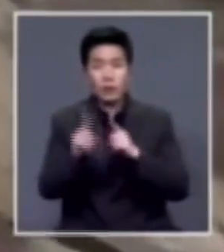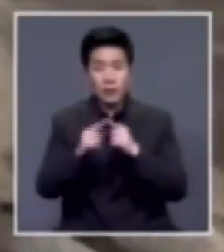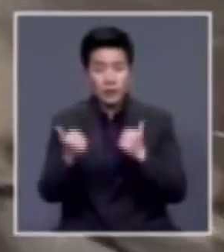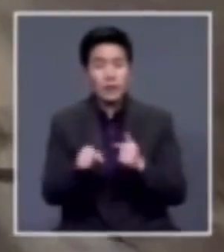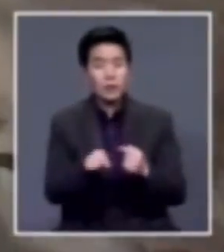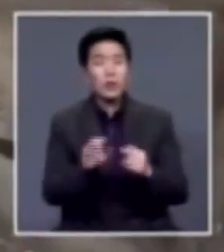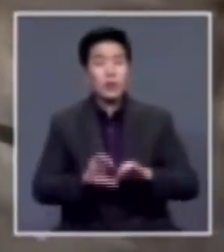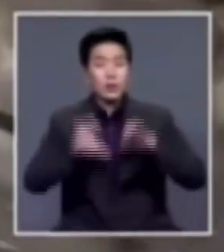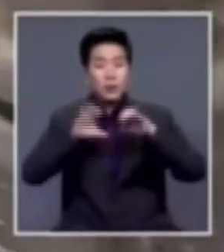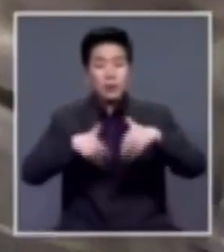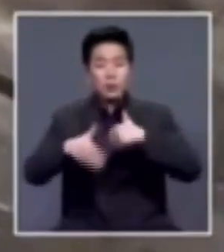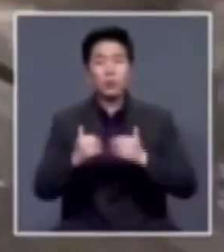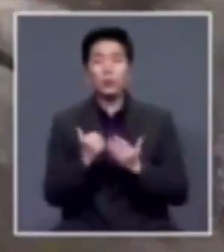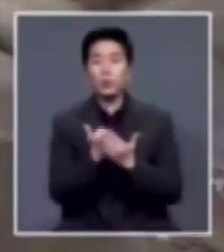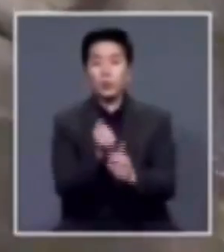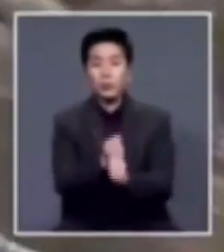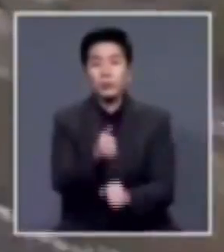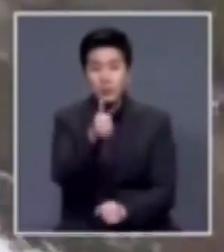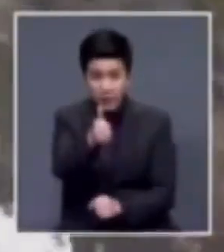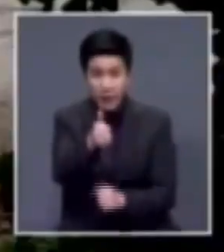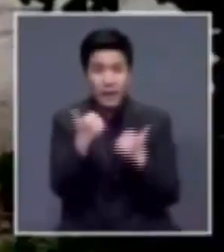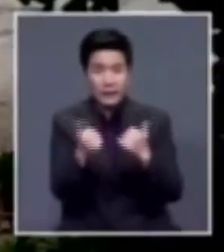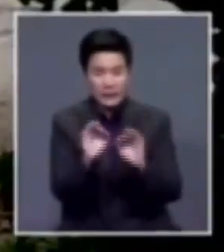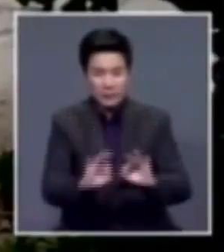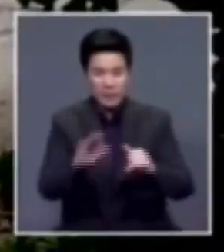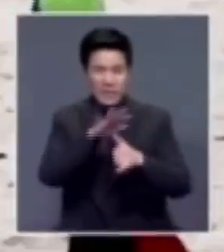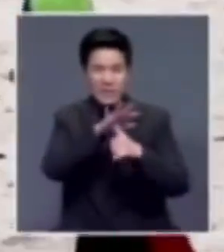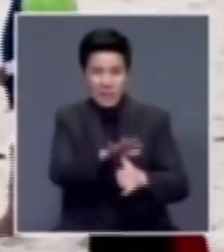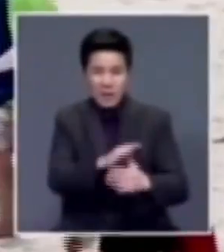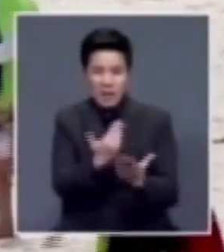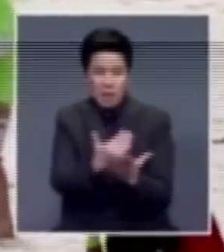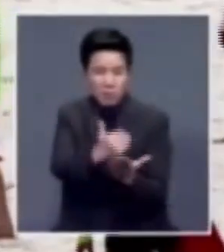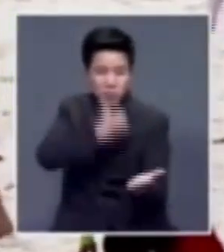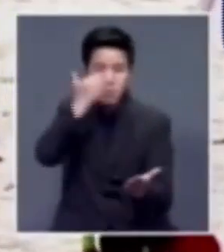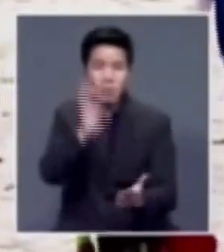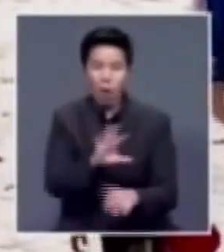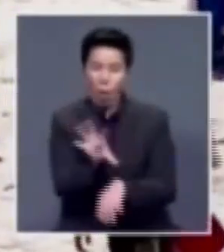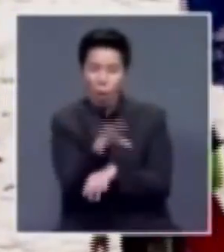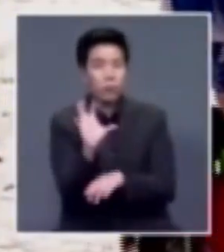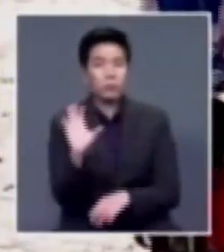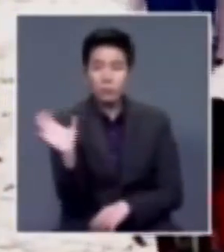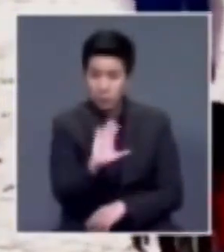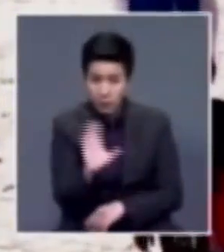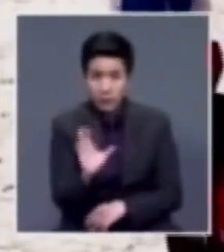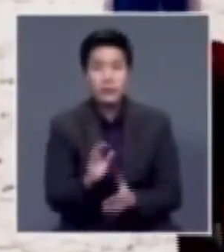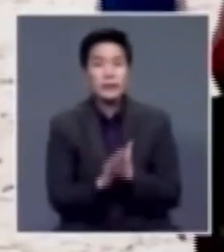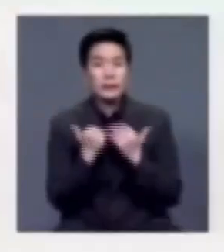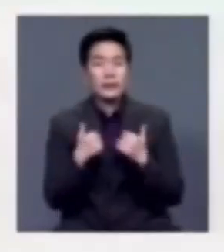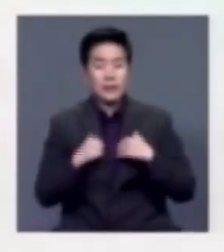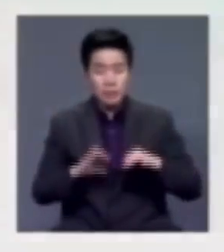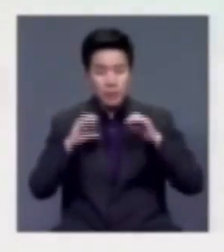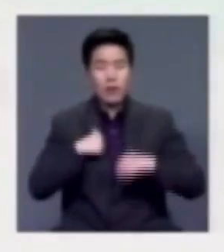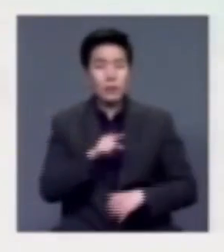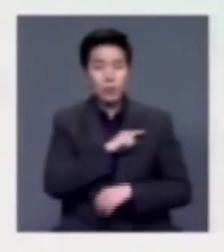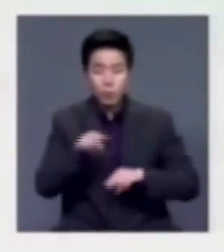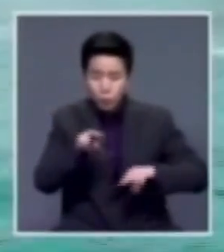ลไกประชารัฐในพื้นที่จะช่วยได้มากนะครับที่สำคัญต้องไม่เอาเปรียบไม่ขูดรีดนักท่องเที่ยวหรือหลอกลวงนะครับในส่วนรัฐบาลก็จะดู